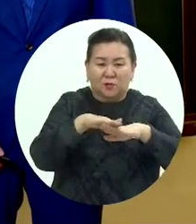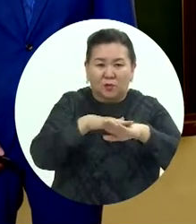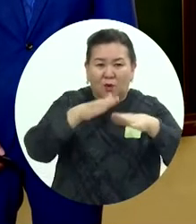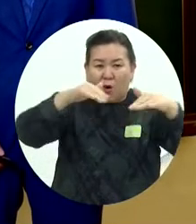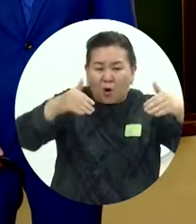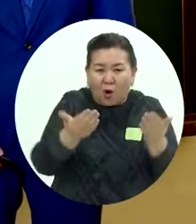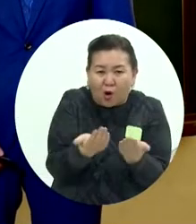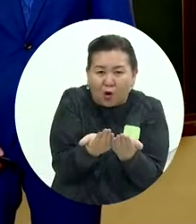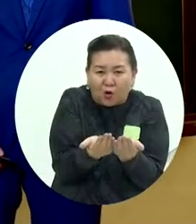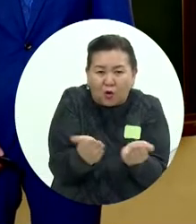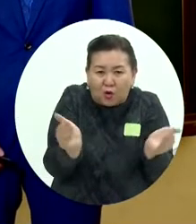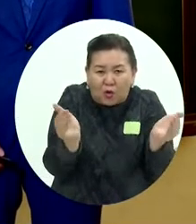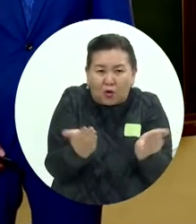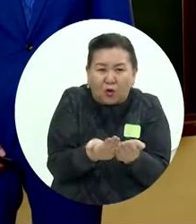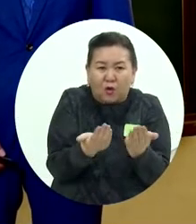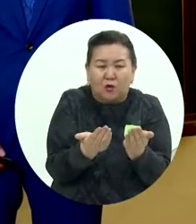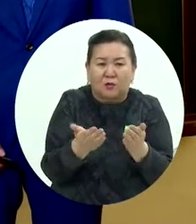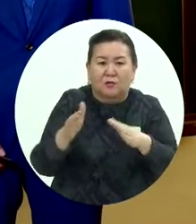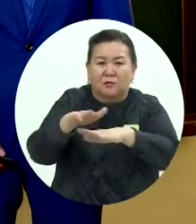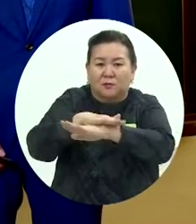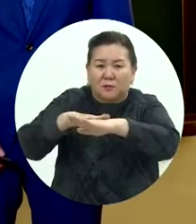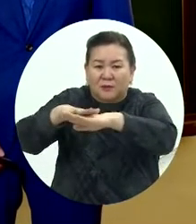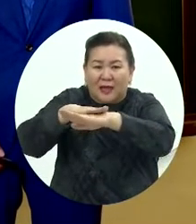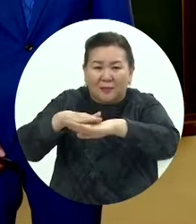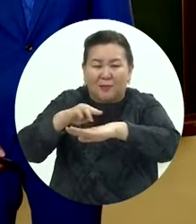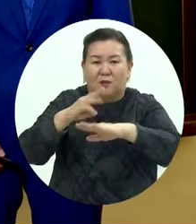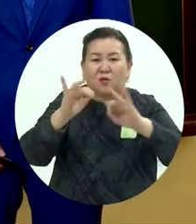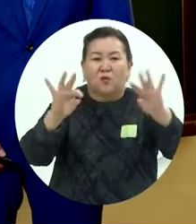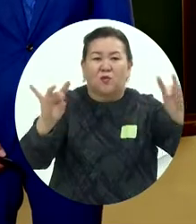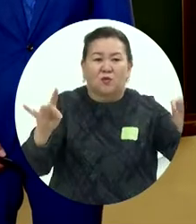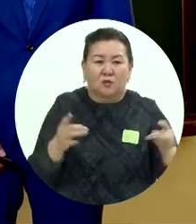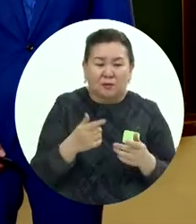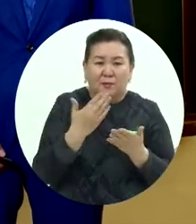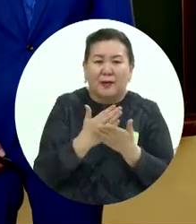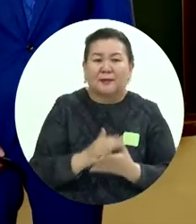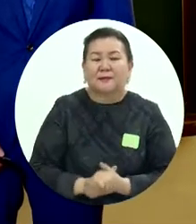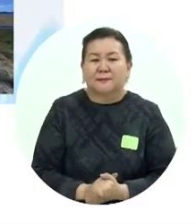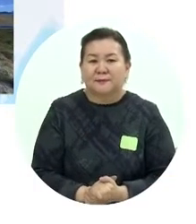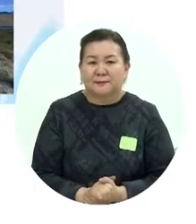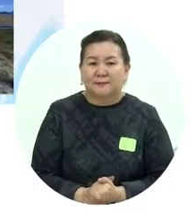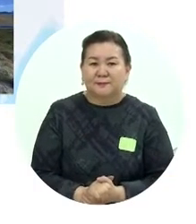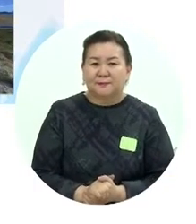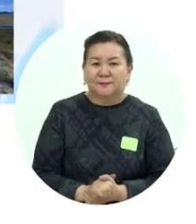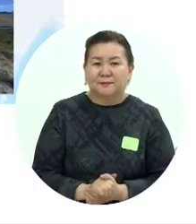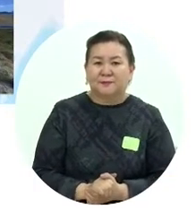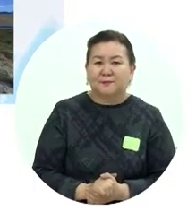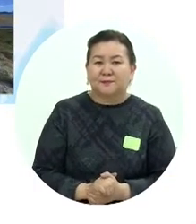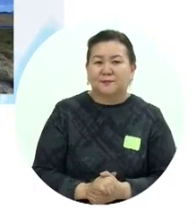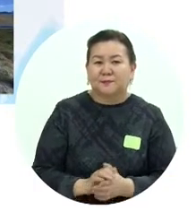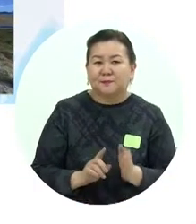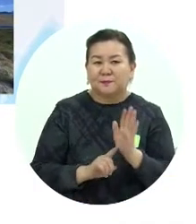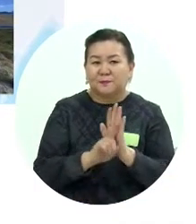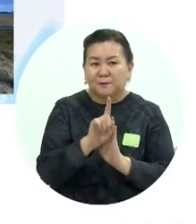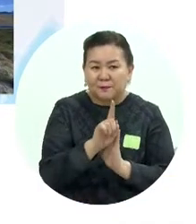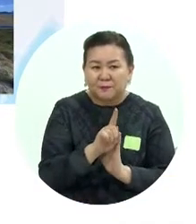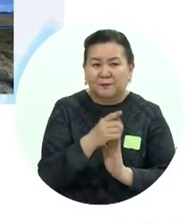хонхор, за жижиг давц уу бөөрэг, халиа, дошин гэх мэт мэтчлэнгийн олон янзын хэлбэрүүд үүсдэг байна. За эхнийх нь бол нойтон